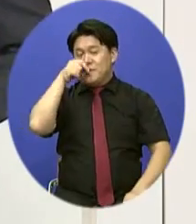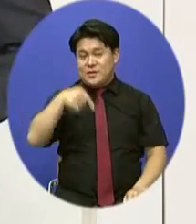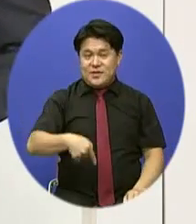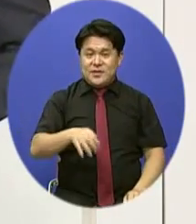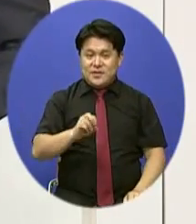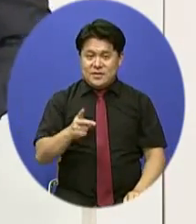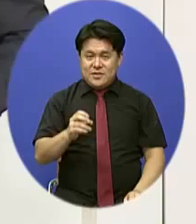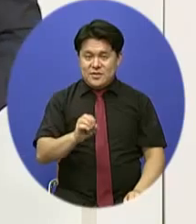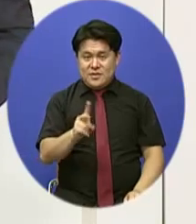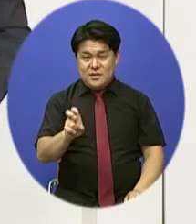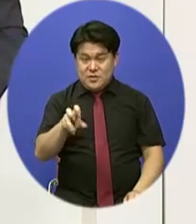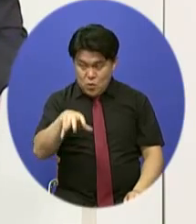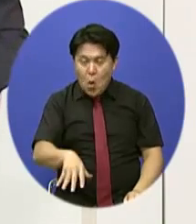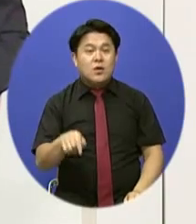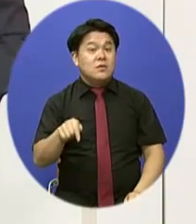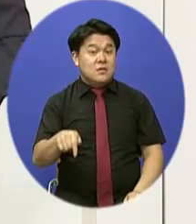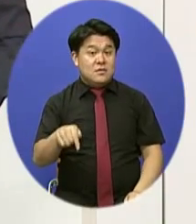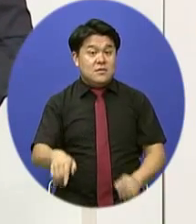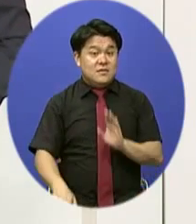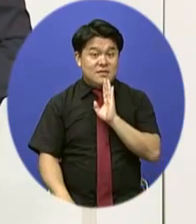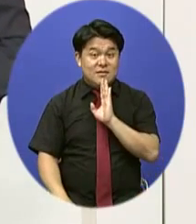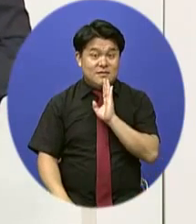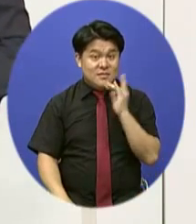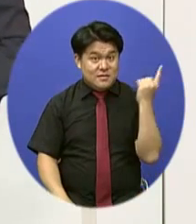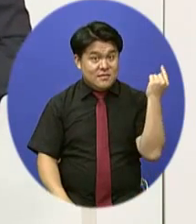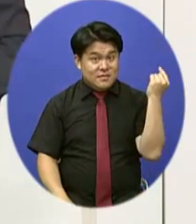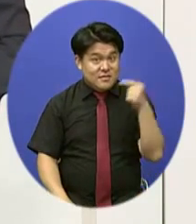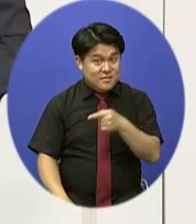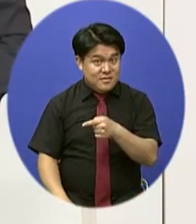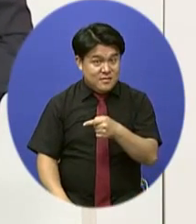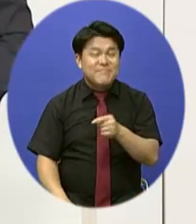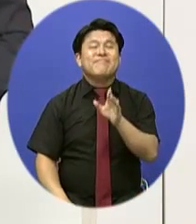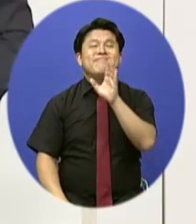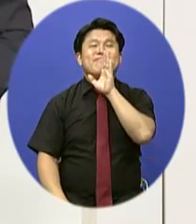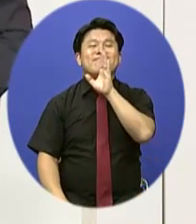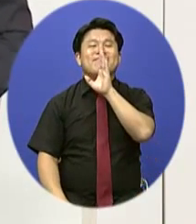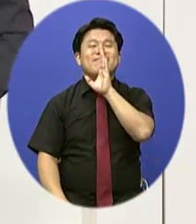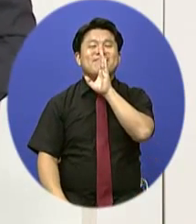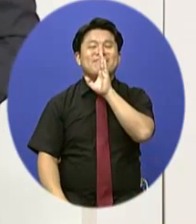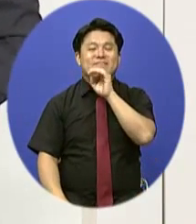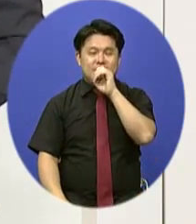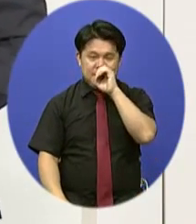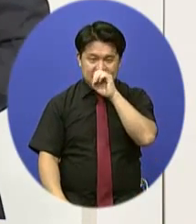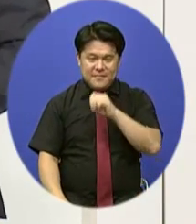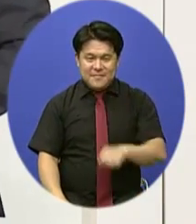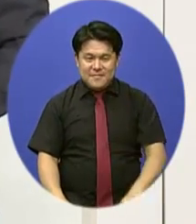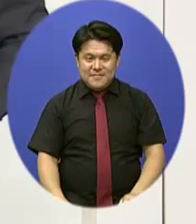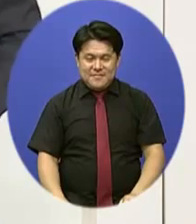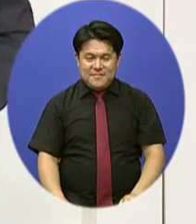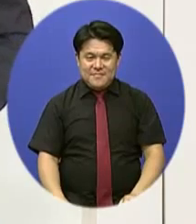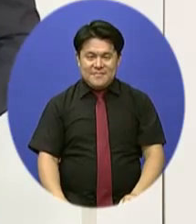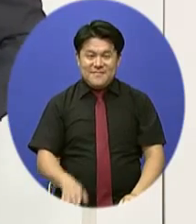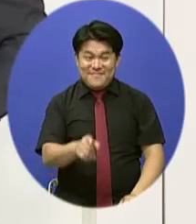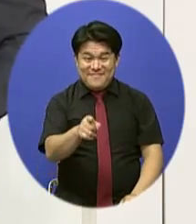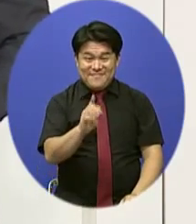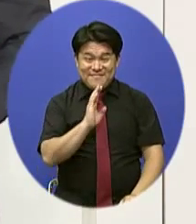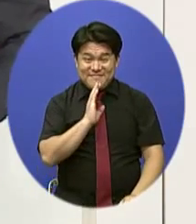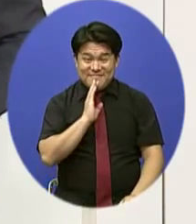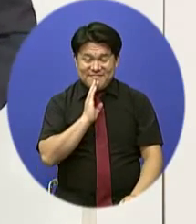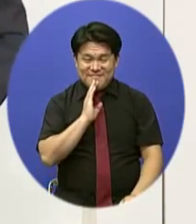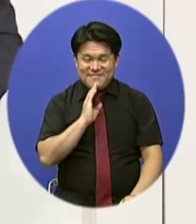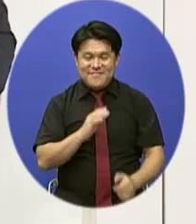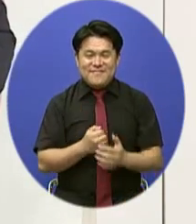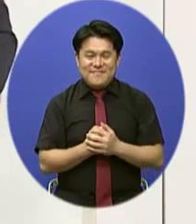영암이요. 맞아 맞아. 네. 어머니 영암이 맞죠? 예. 아이고 삼촌아 정신 하나도 없으시죠, 어머니?